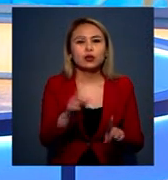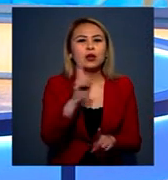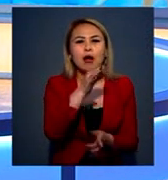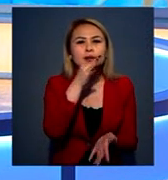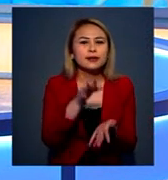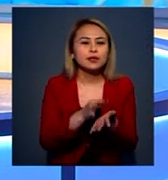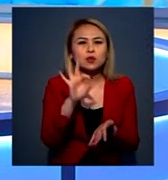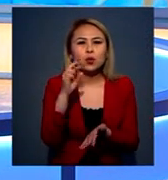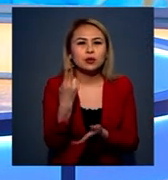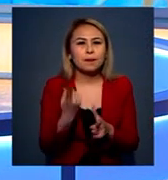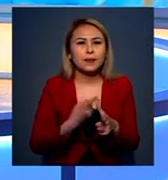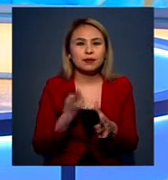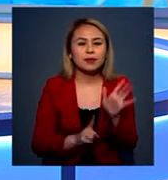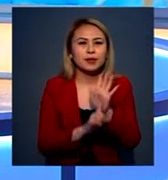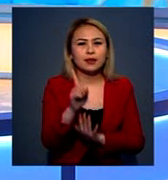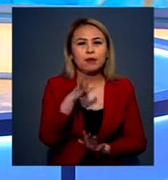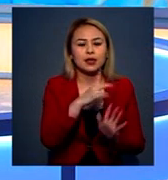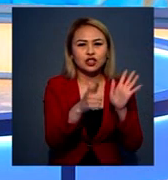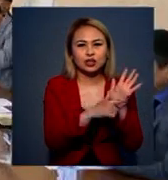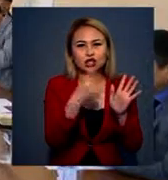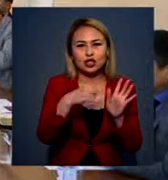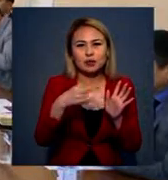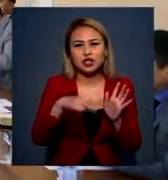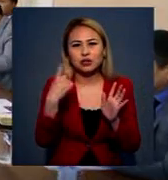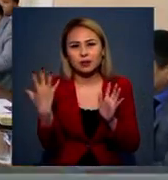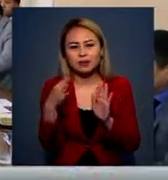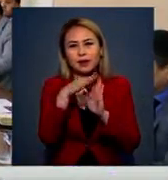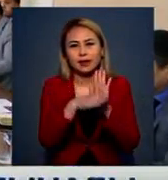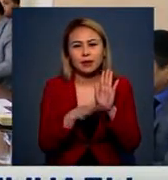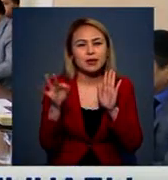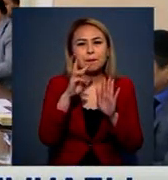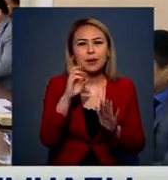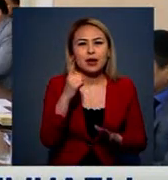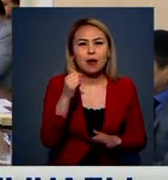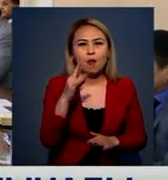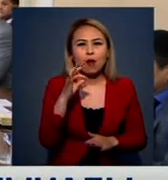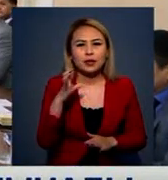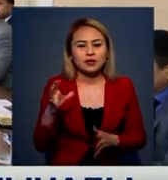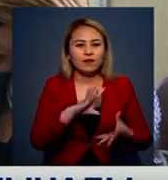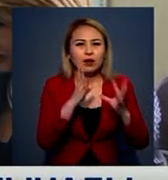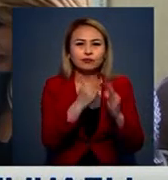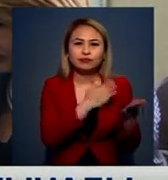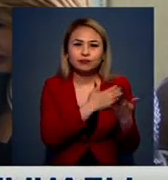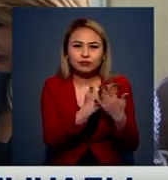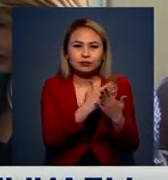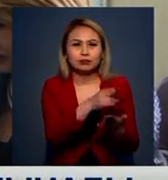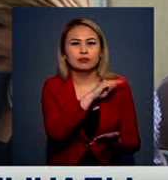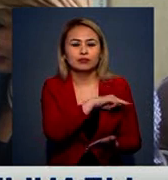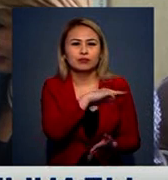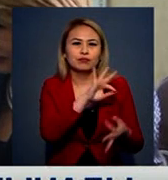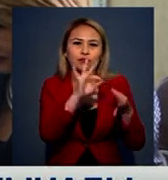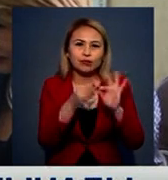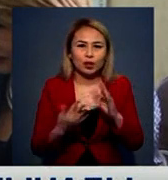жауапты тұлғалар әсіресе әлеуметтік бастаманың бір тармағы 7-20-25 бағдарламасының мегаполисте қарқынды жүзеге асып жатқандығын